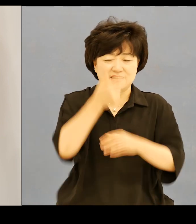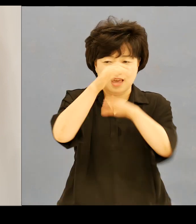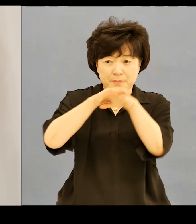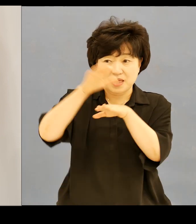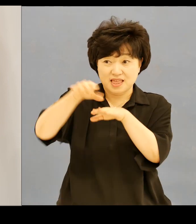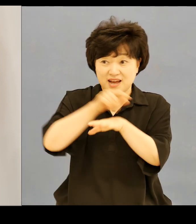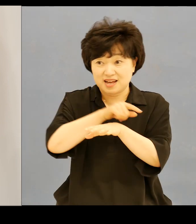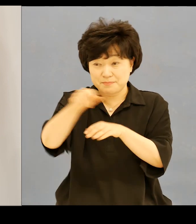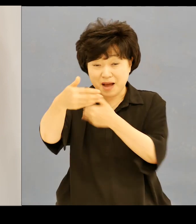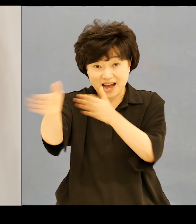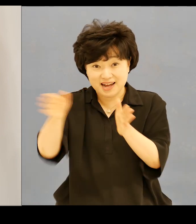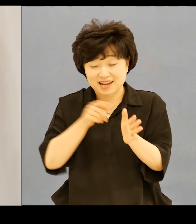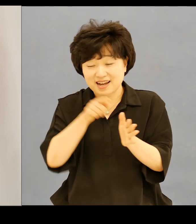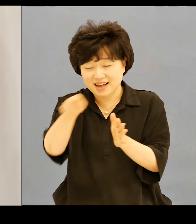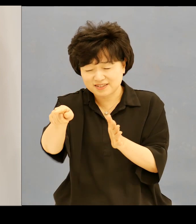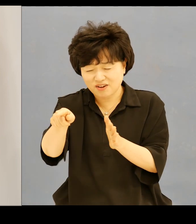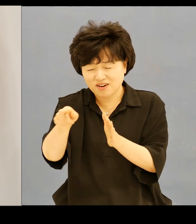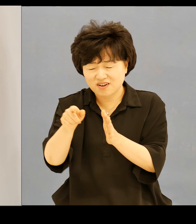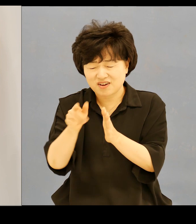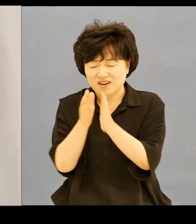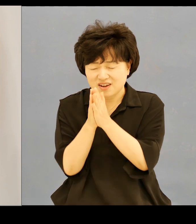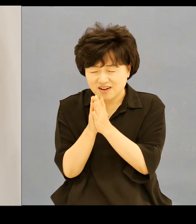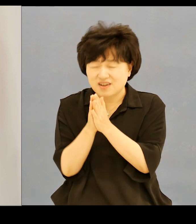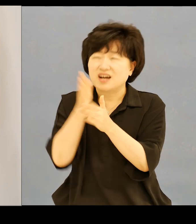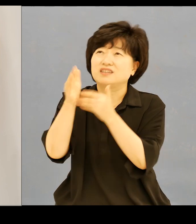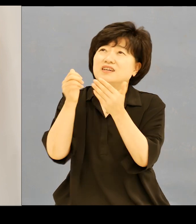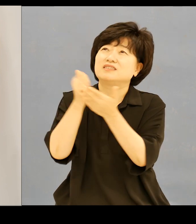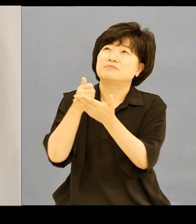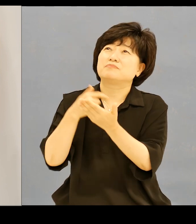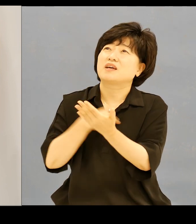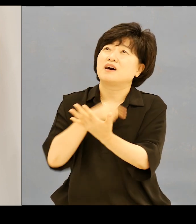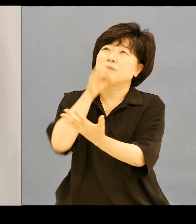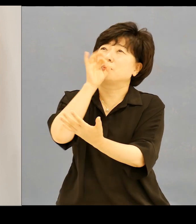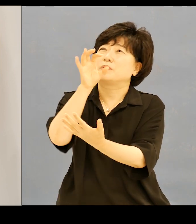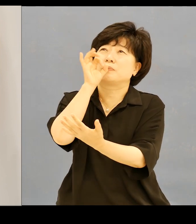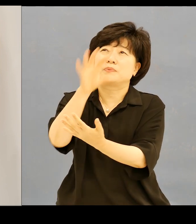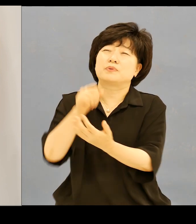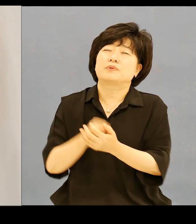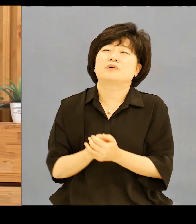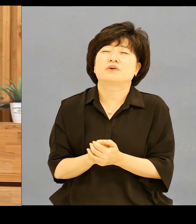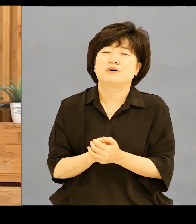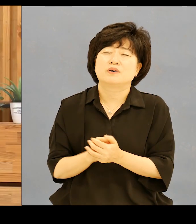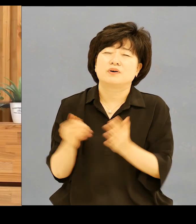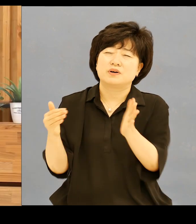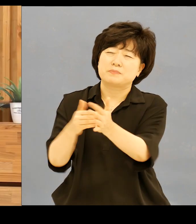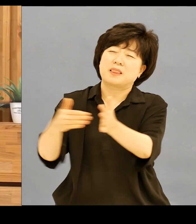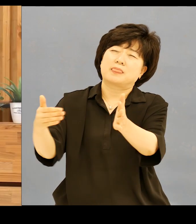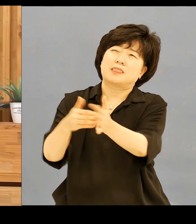하나님 저는 이제 안 될 것 같다고 너무 지친다고 아.